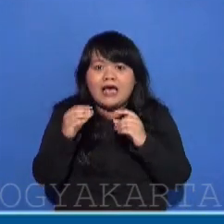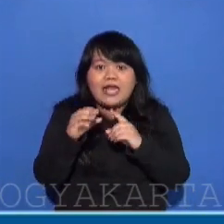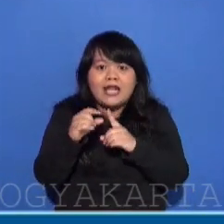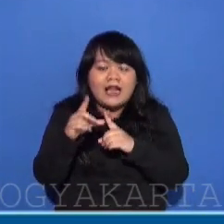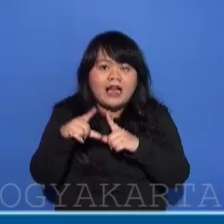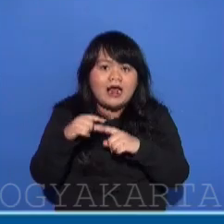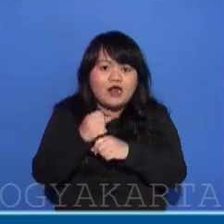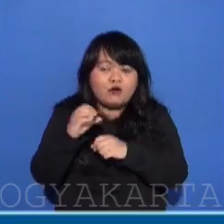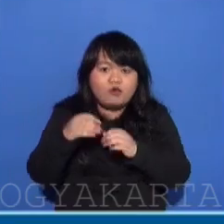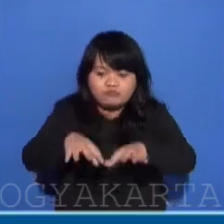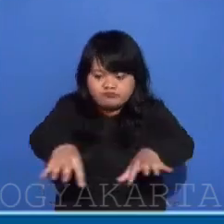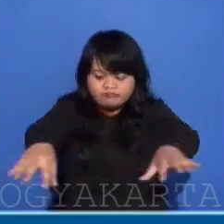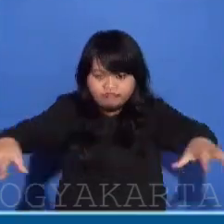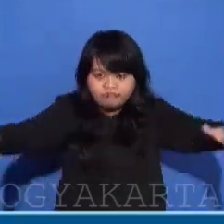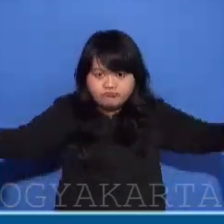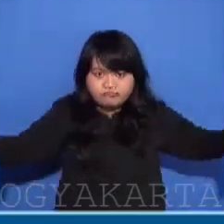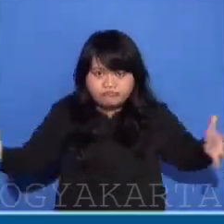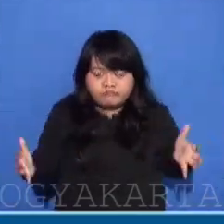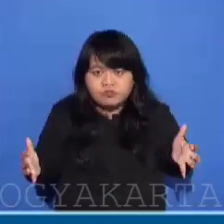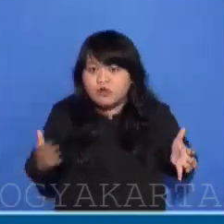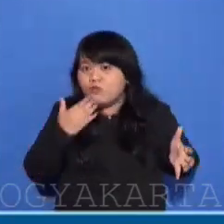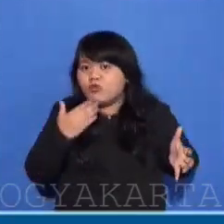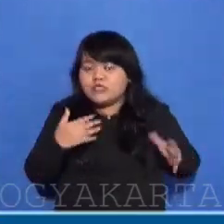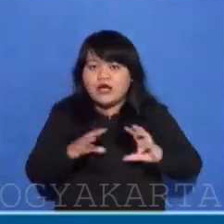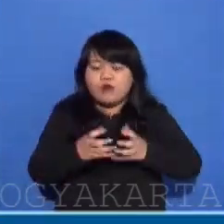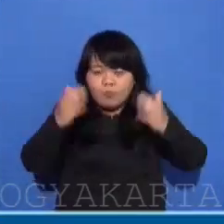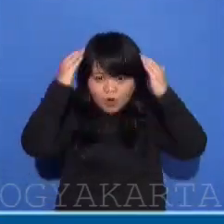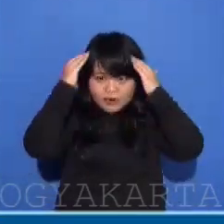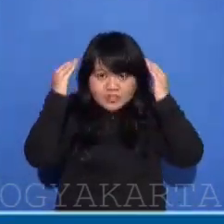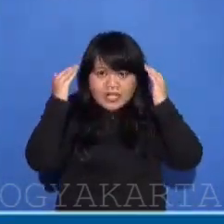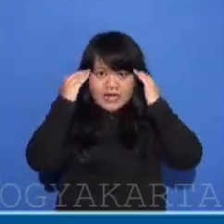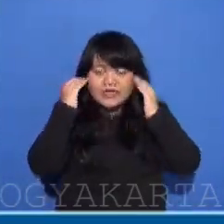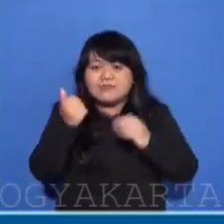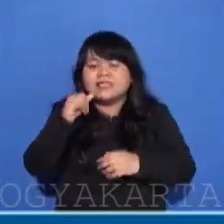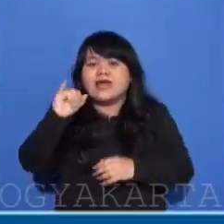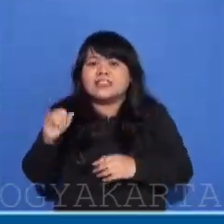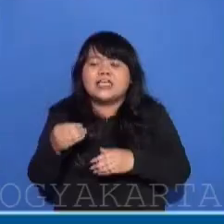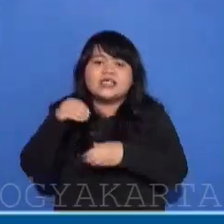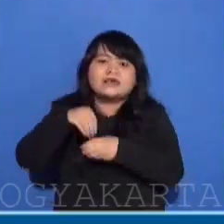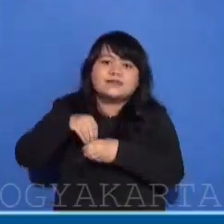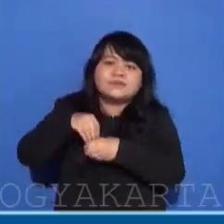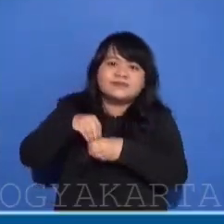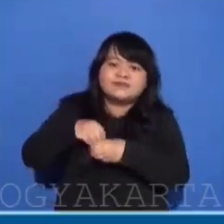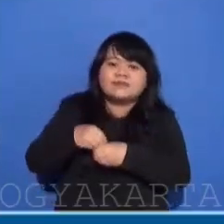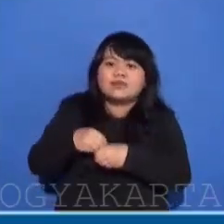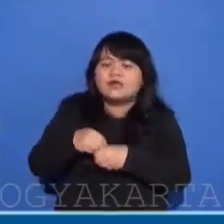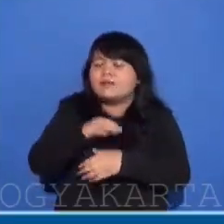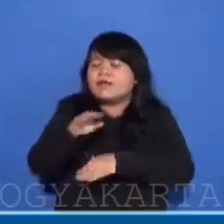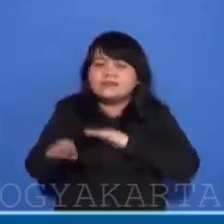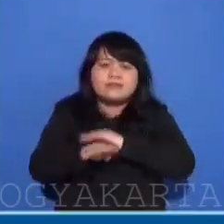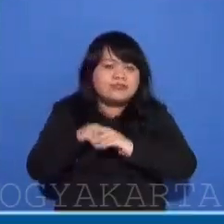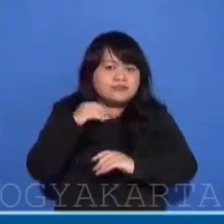lahan pesisir atusan hektar gadan kadang t men wusani S sumber wuledal ingang